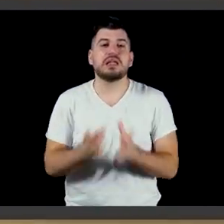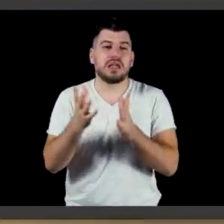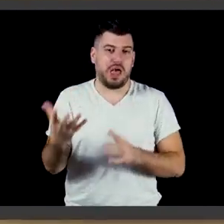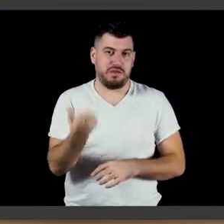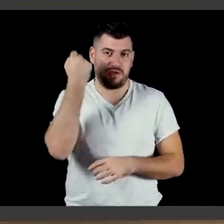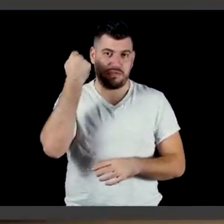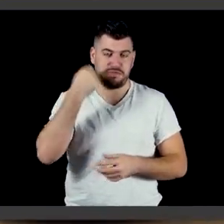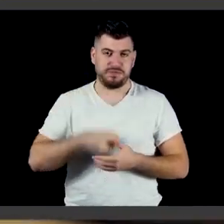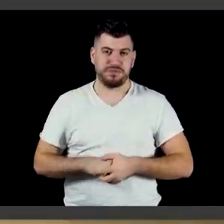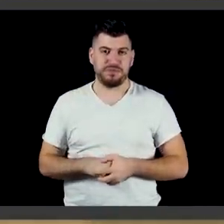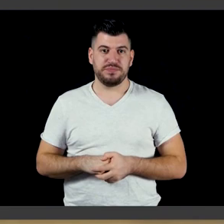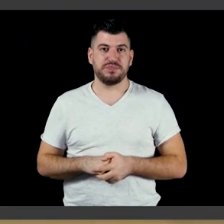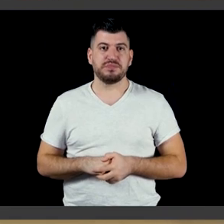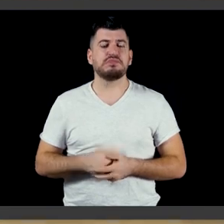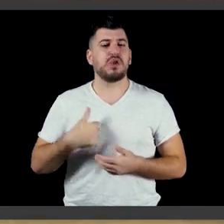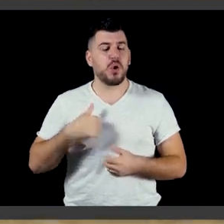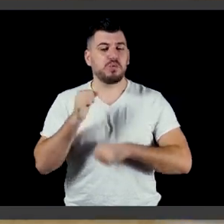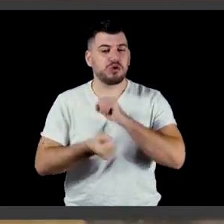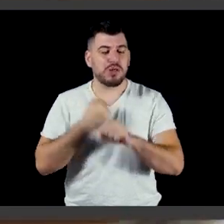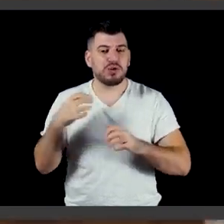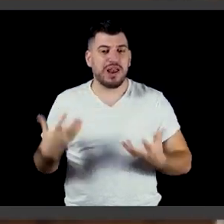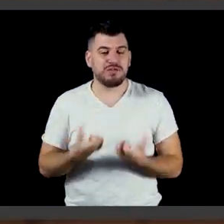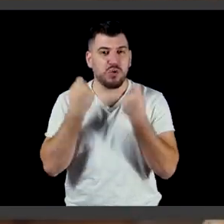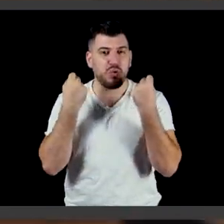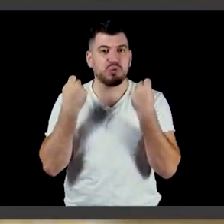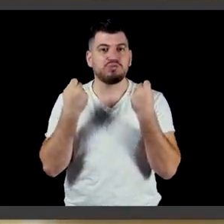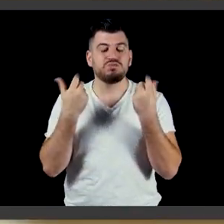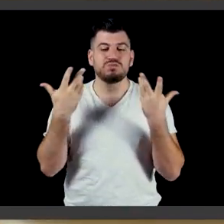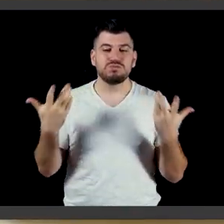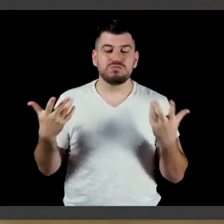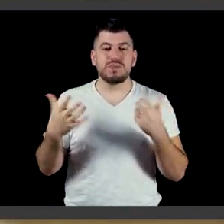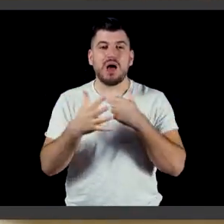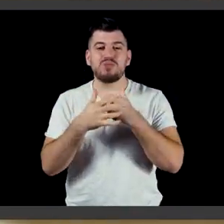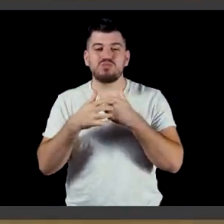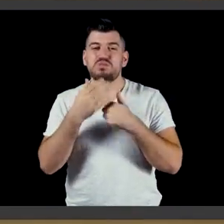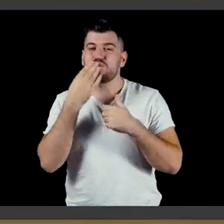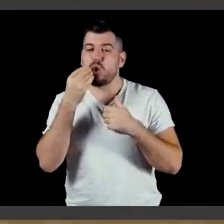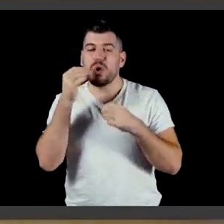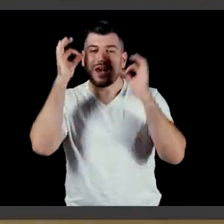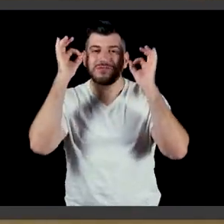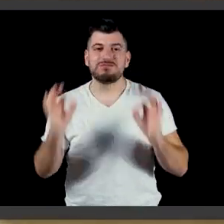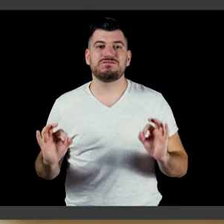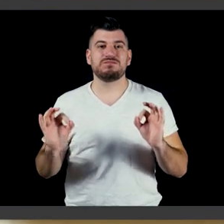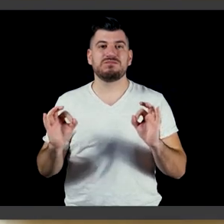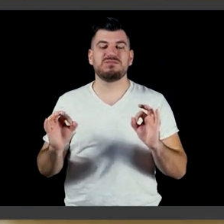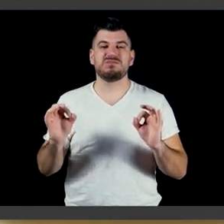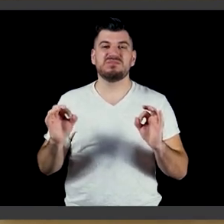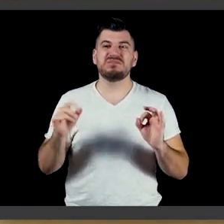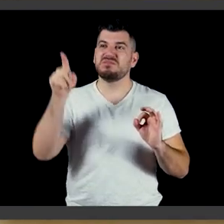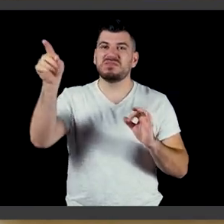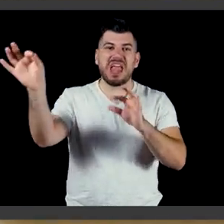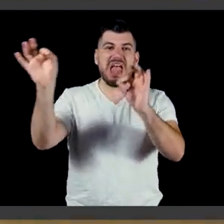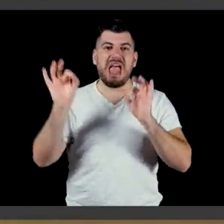τυχαία. Προσπαθήσαμε να κάνουμε όσο πιο γίνεται πορτοκαλένια την πορτοκαλόπιτα. Εγώ οι πορτοκαλόπιτες που τρώω από το εμπόριο απλά μου δίνουν